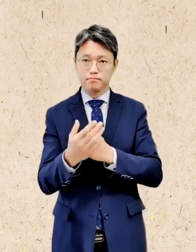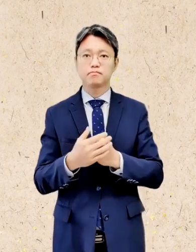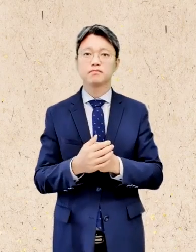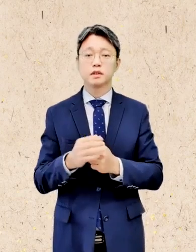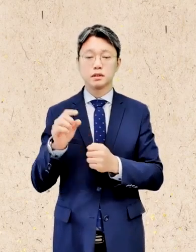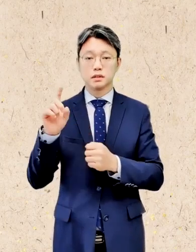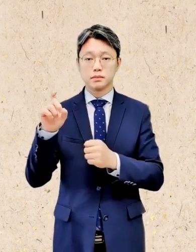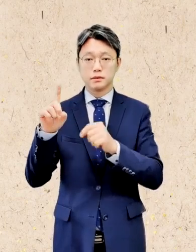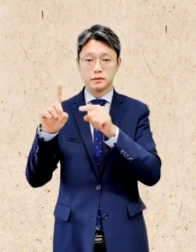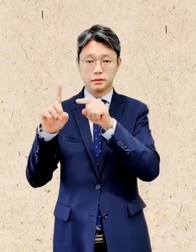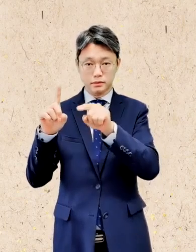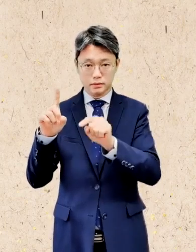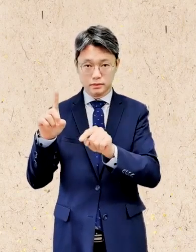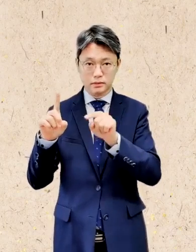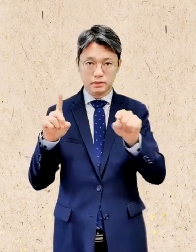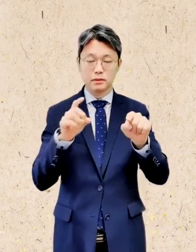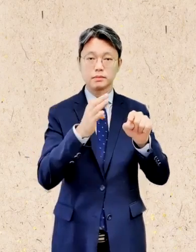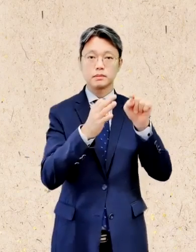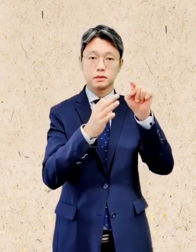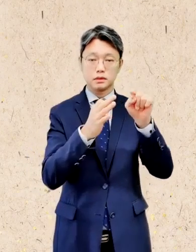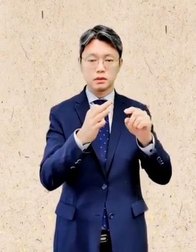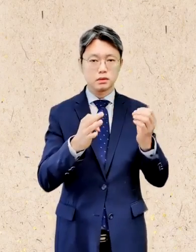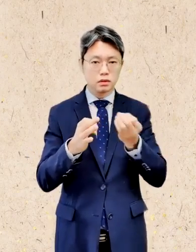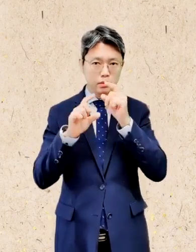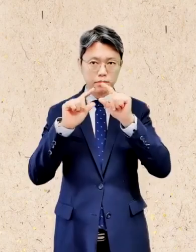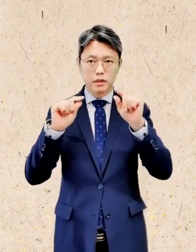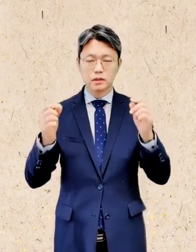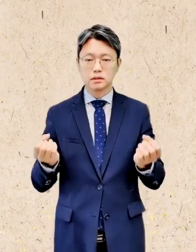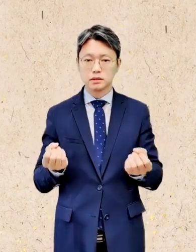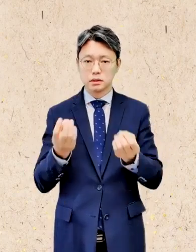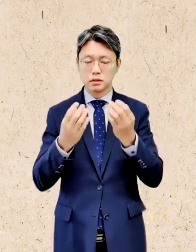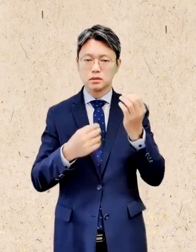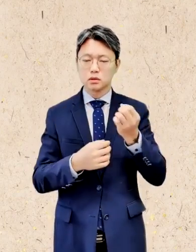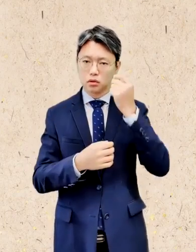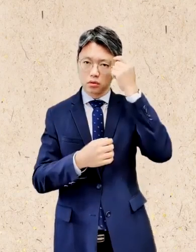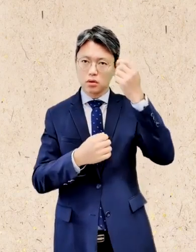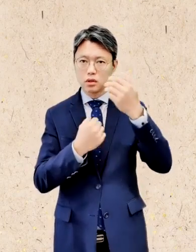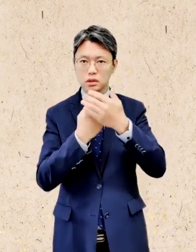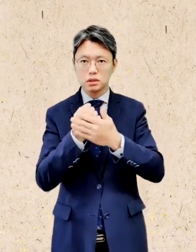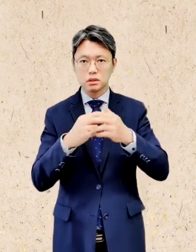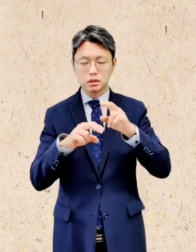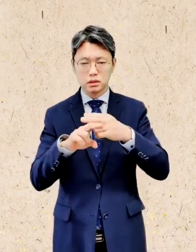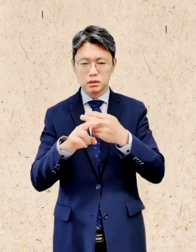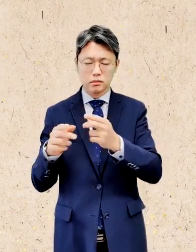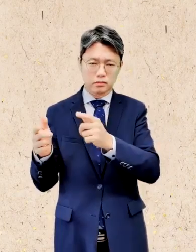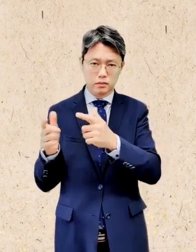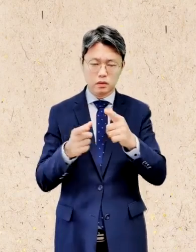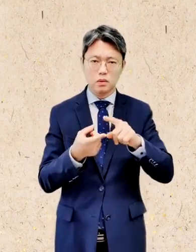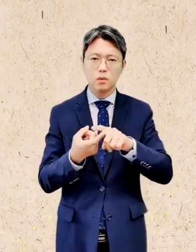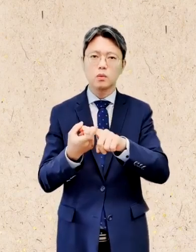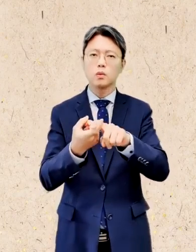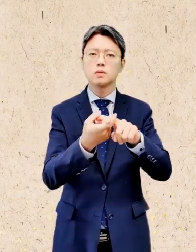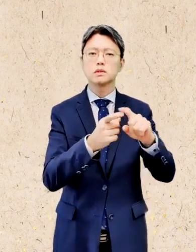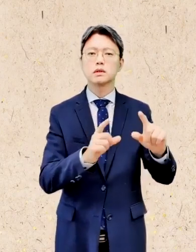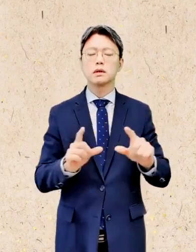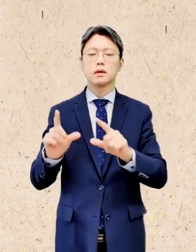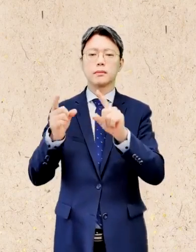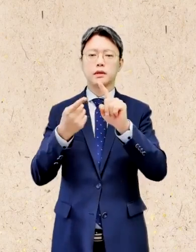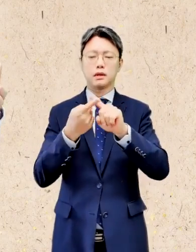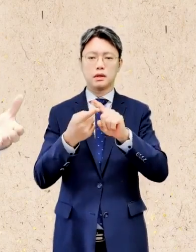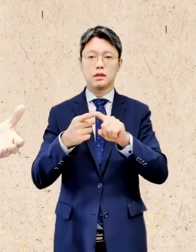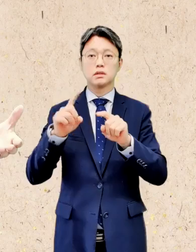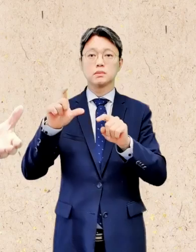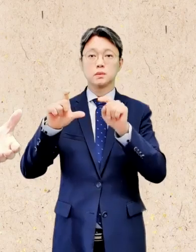그리고 11에서 14장은 성만찬, 성령의 은사 등 예배 공동체의 삶에 대해 15장은 부활